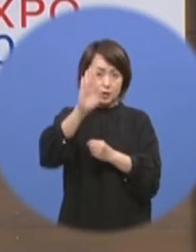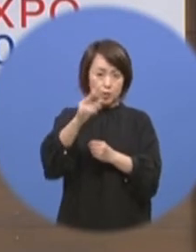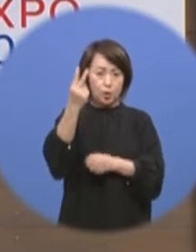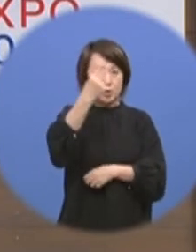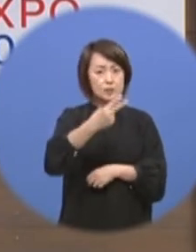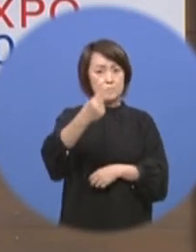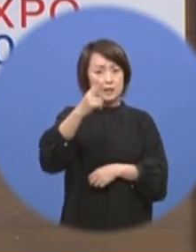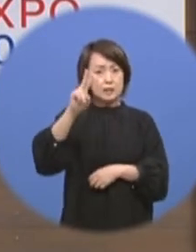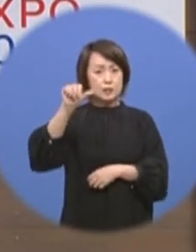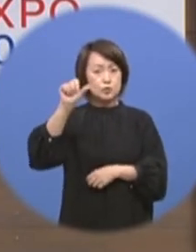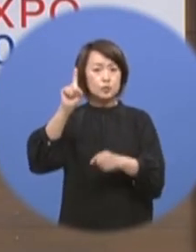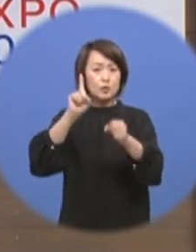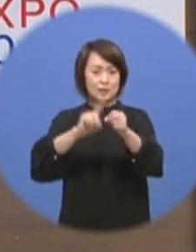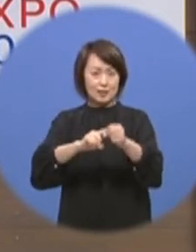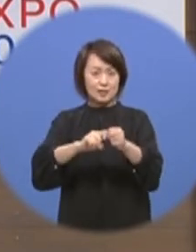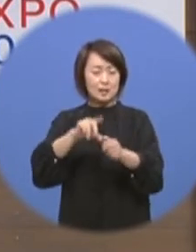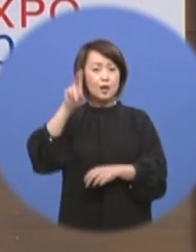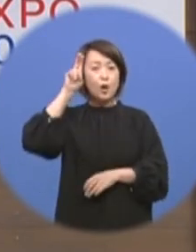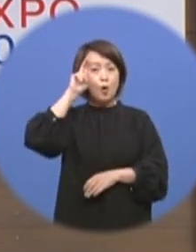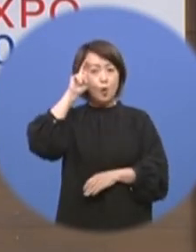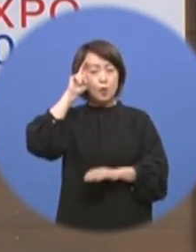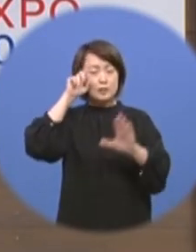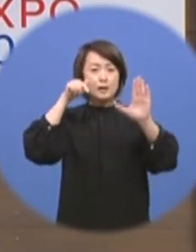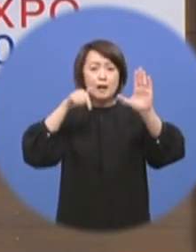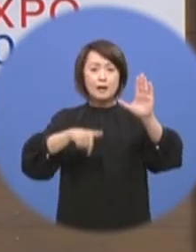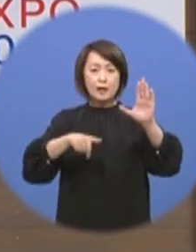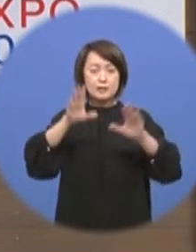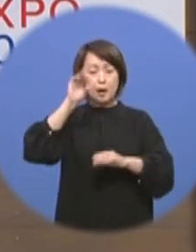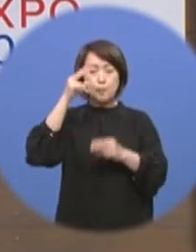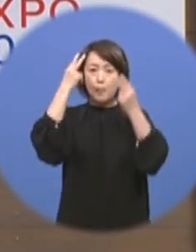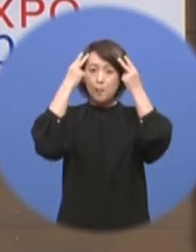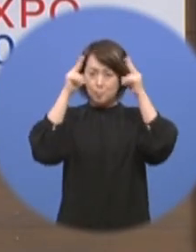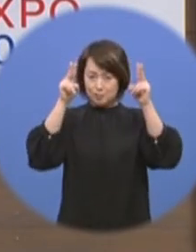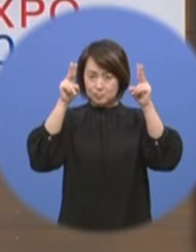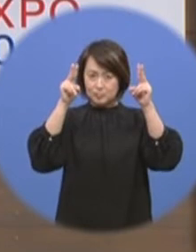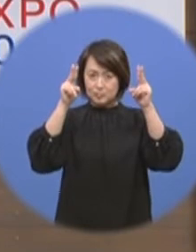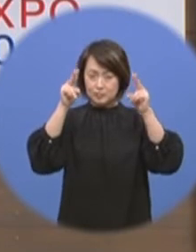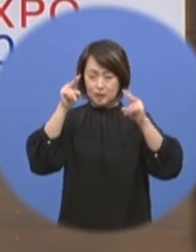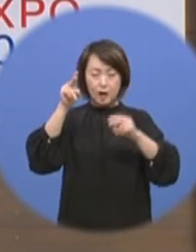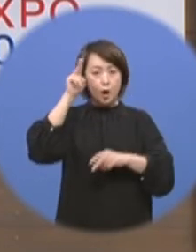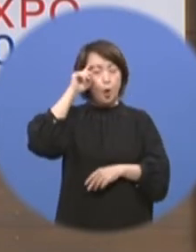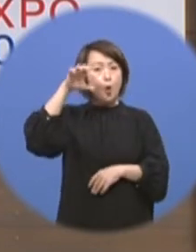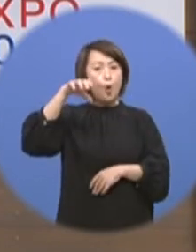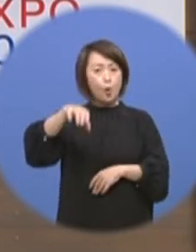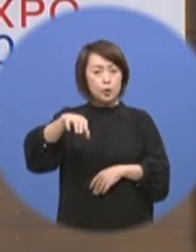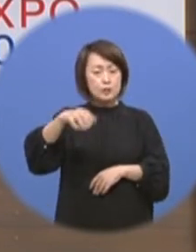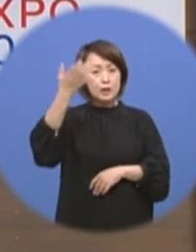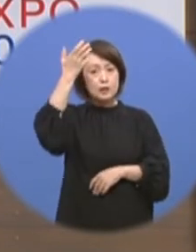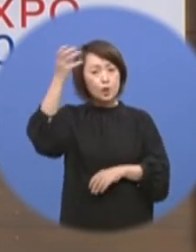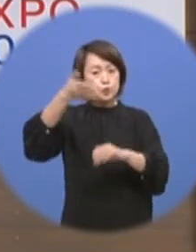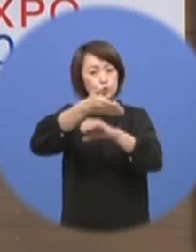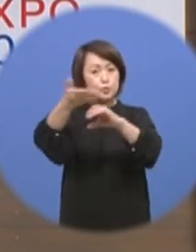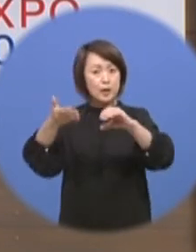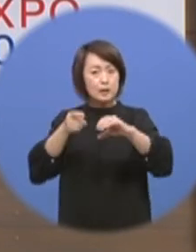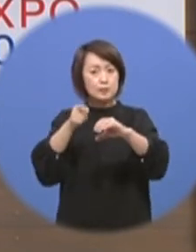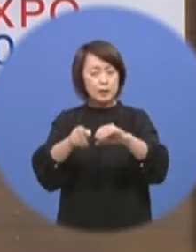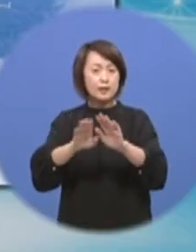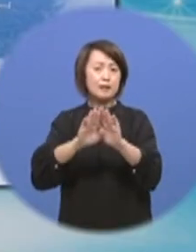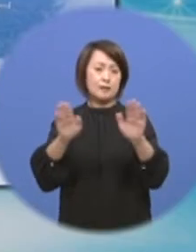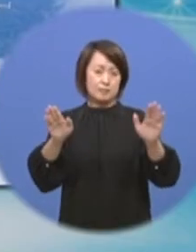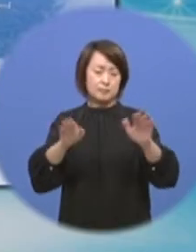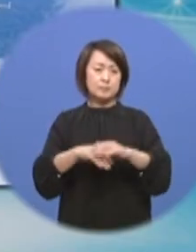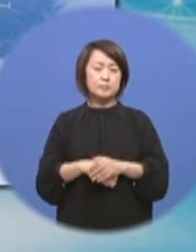2025年に大阪関西万博というのが大阪の夢しまで開催されます